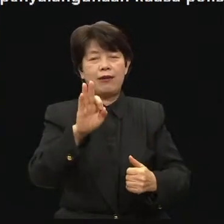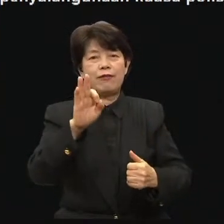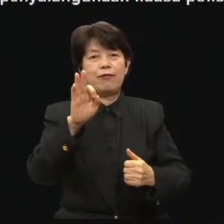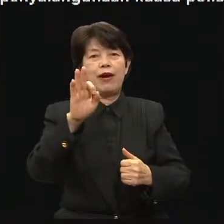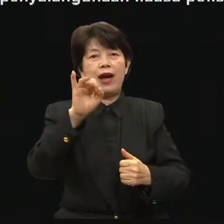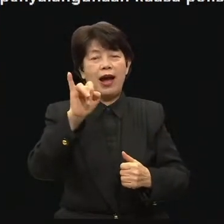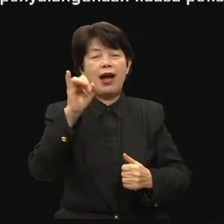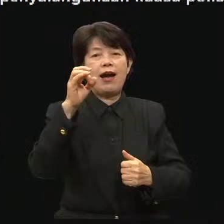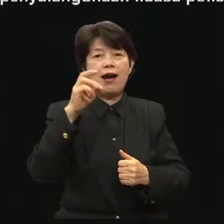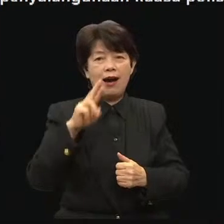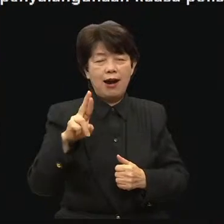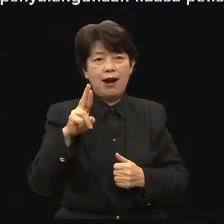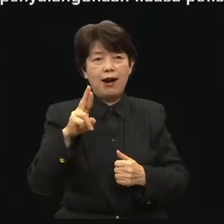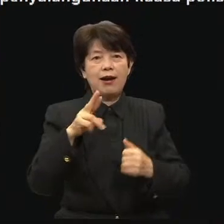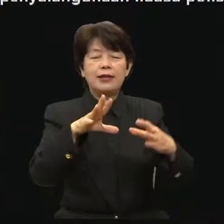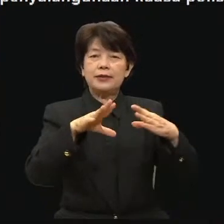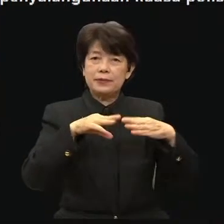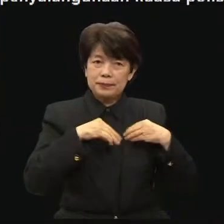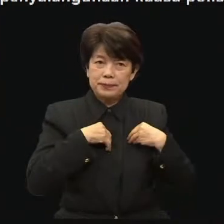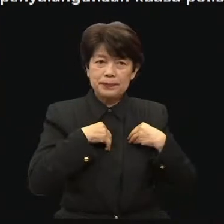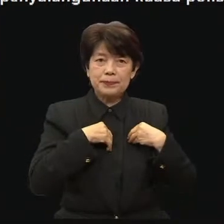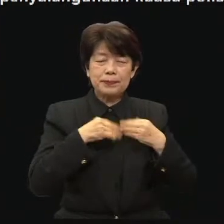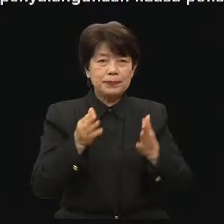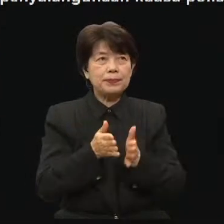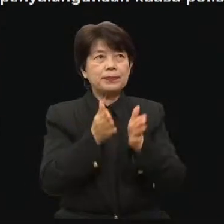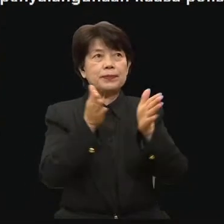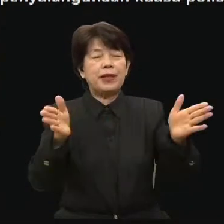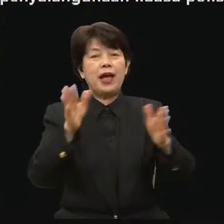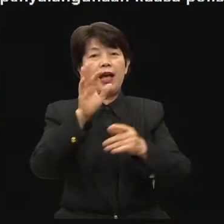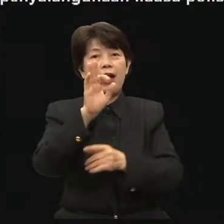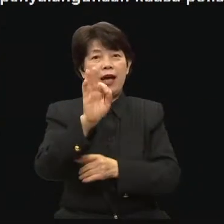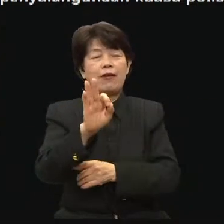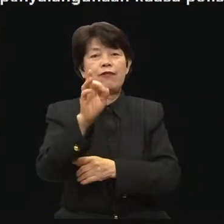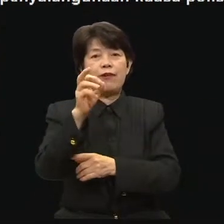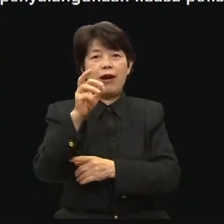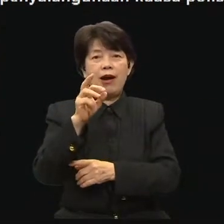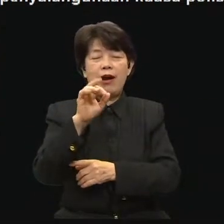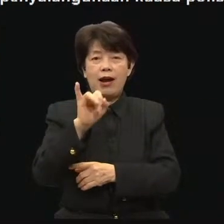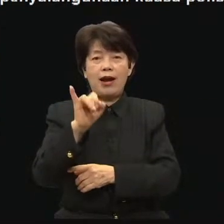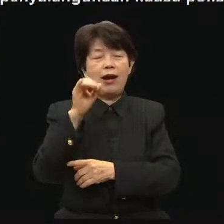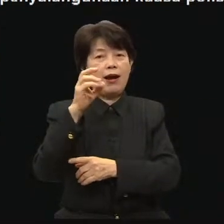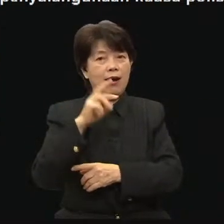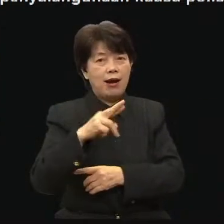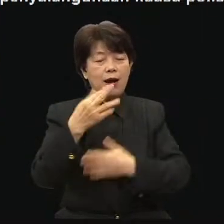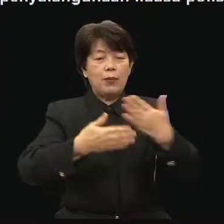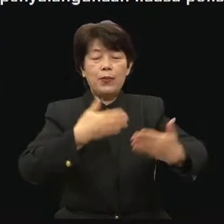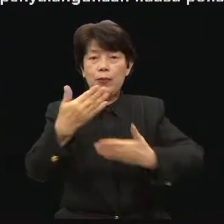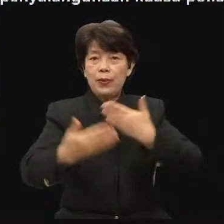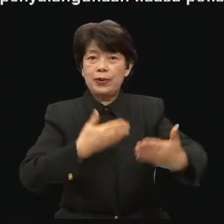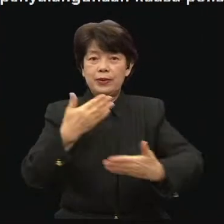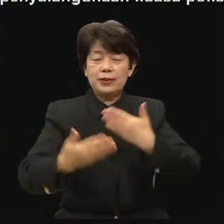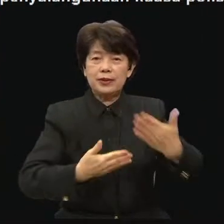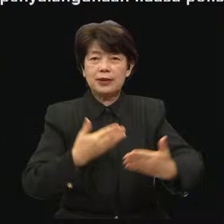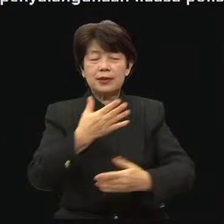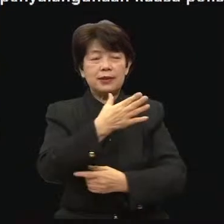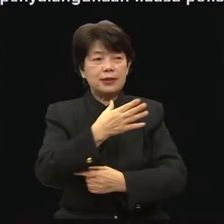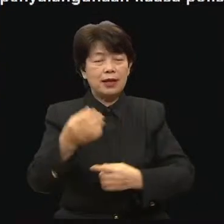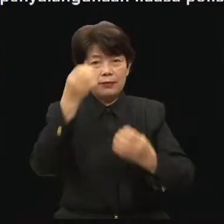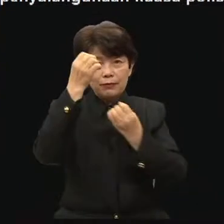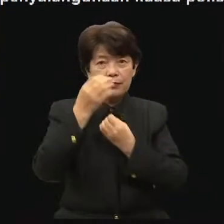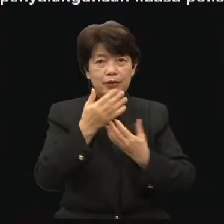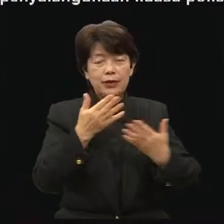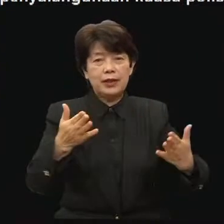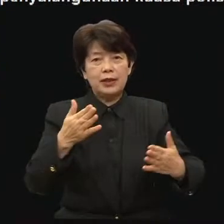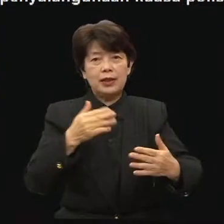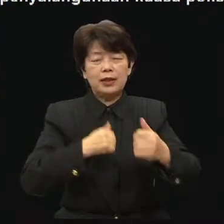yang diterima dari orang awam. Bertindak atas FIR tersebut, proses perkumpulan maklumat information gathering